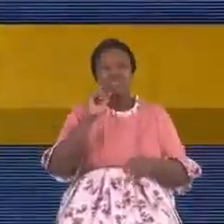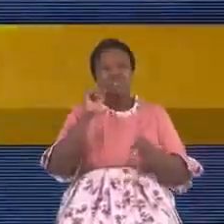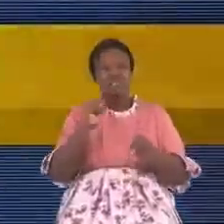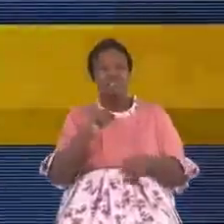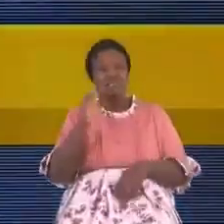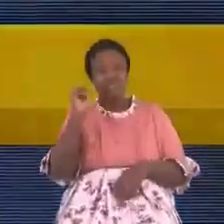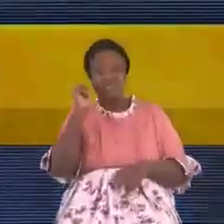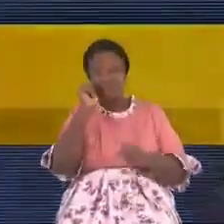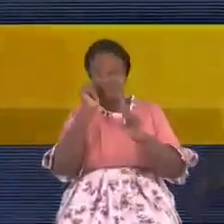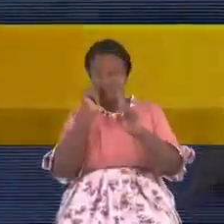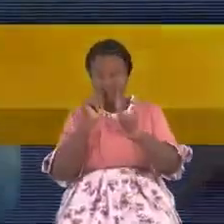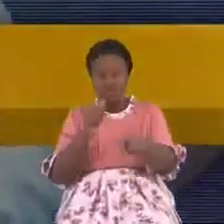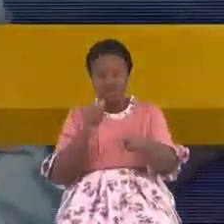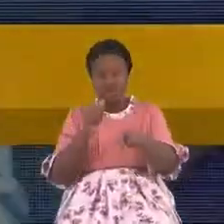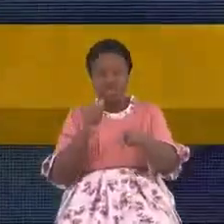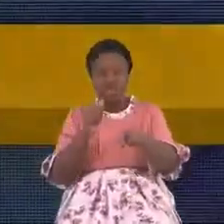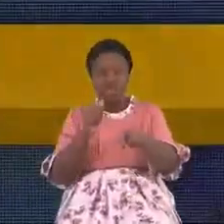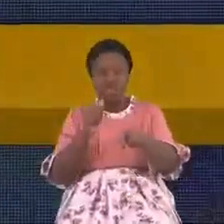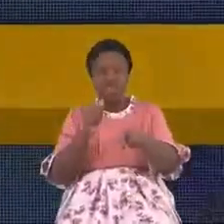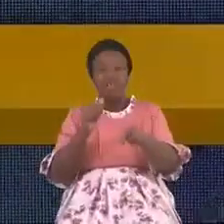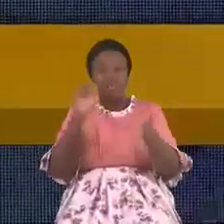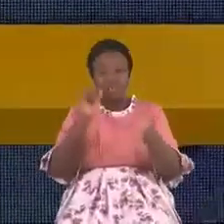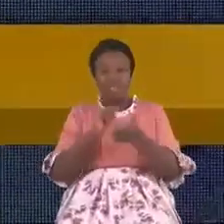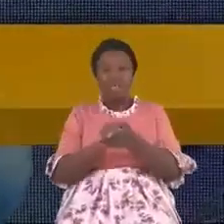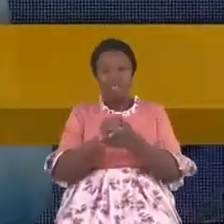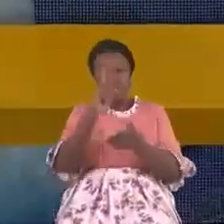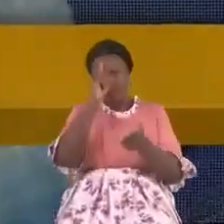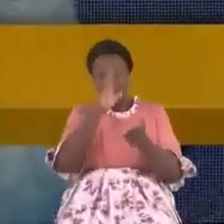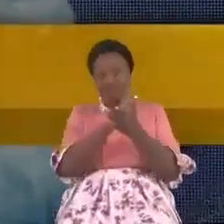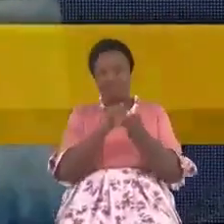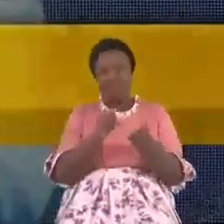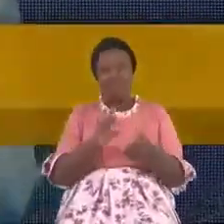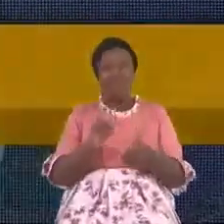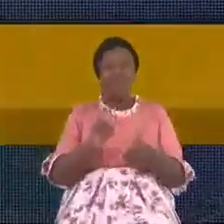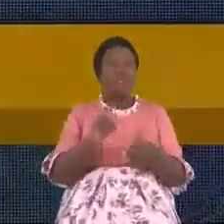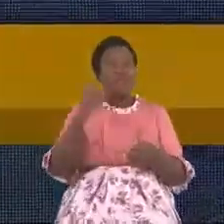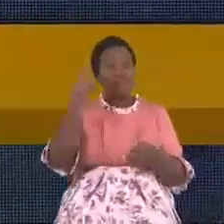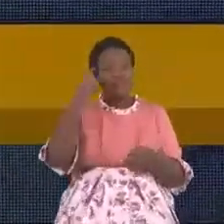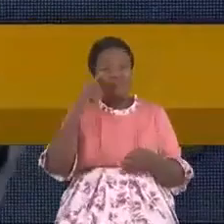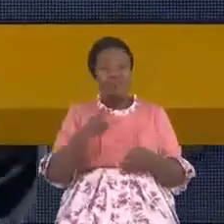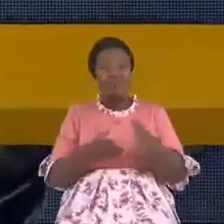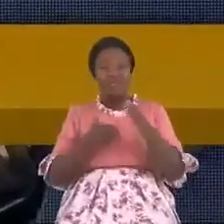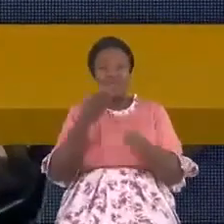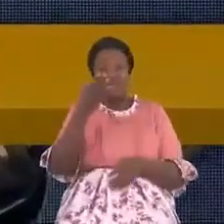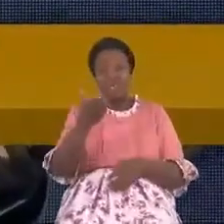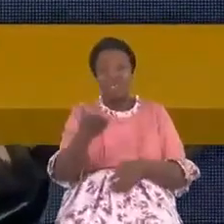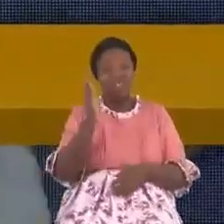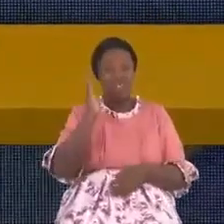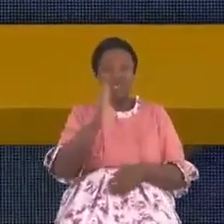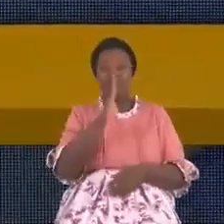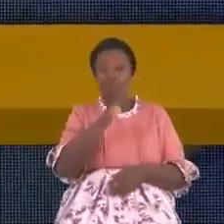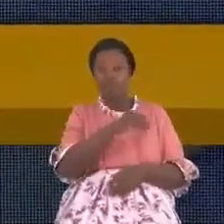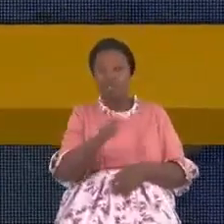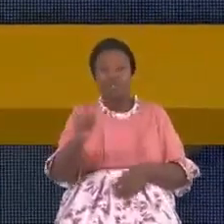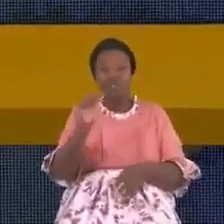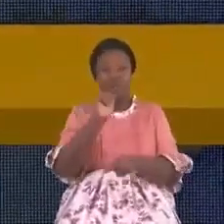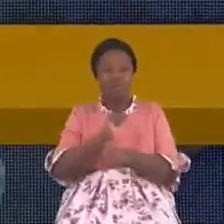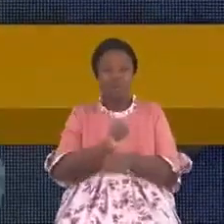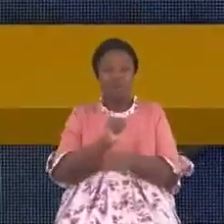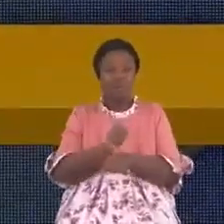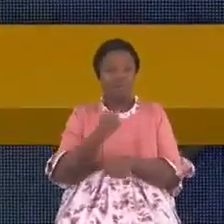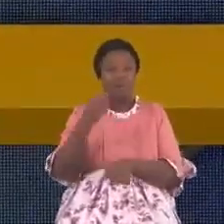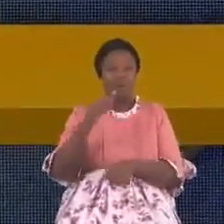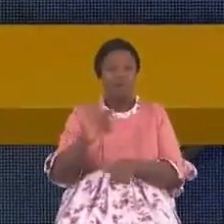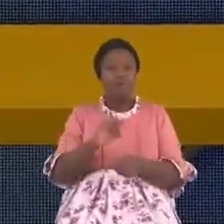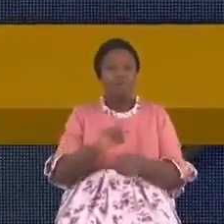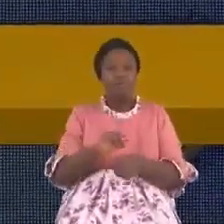na-ekwenyere, ngọzi na-adịrị nwaanyị ahụ na-ekwenyere, n'ihi na okwu a ga-arụpụta ọrụ. Ihe